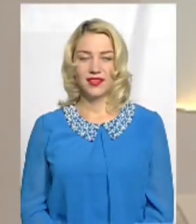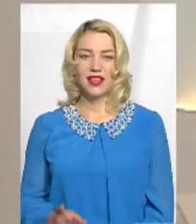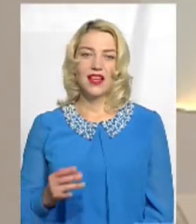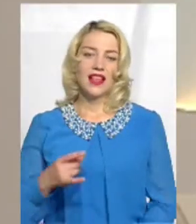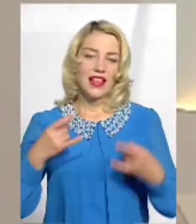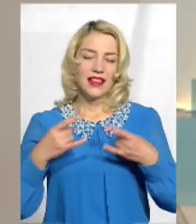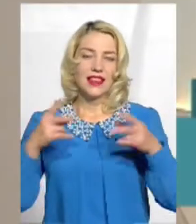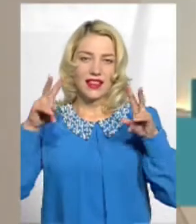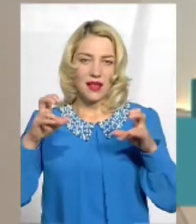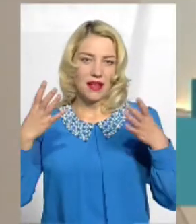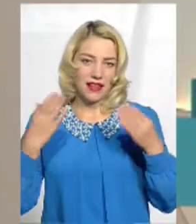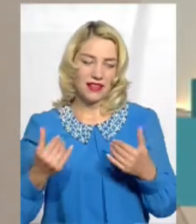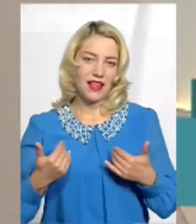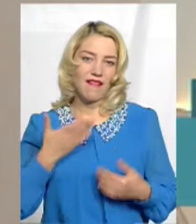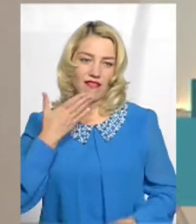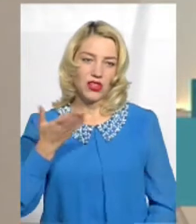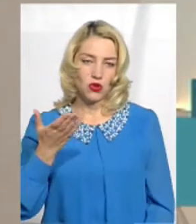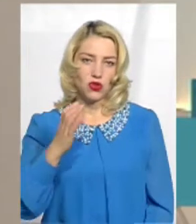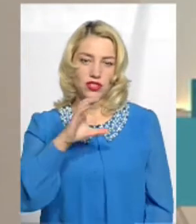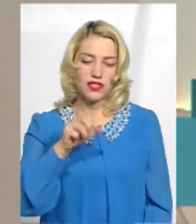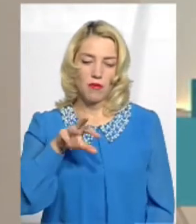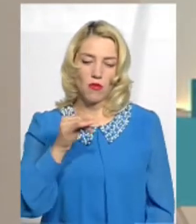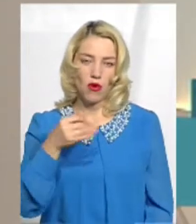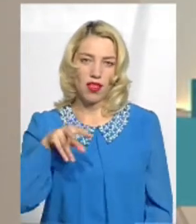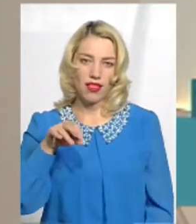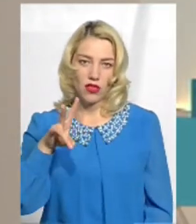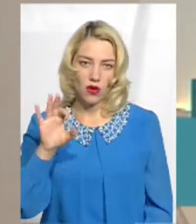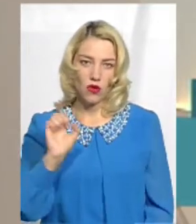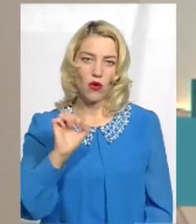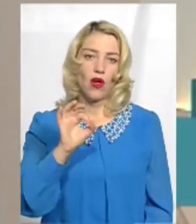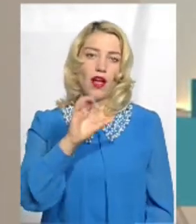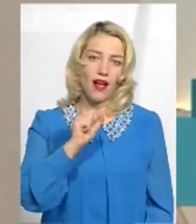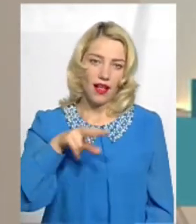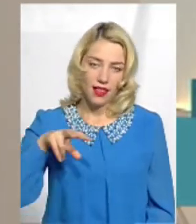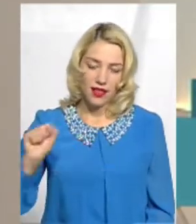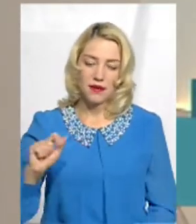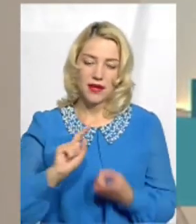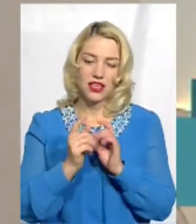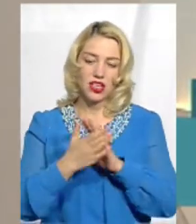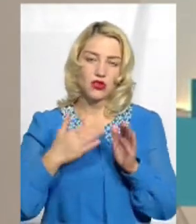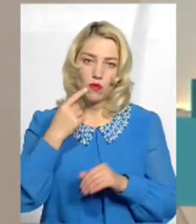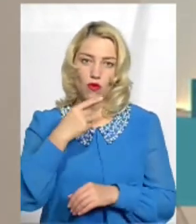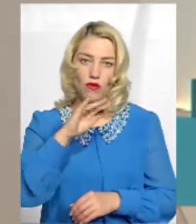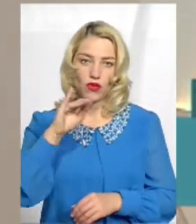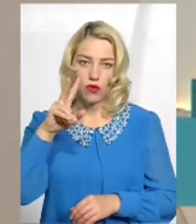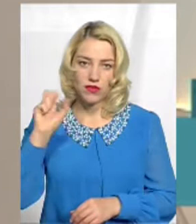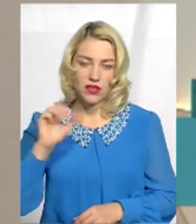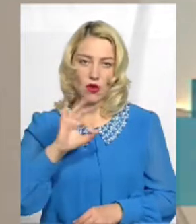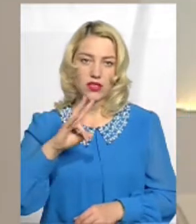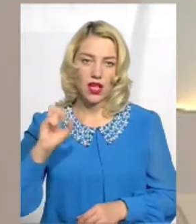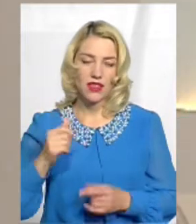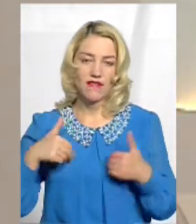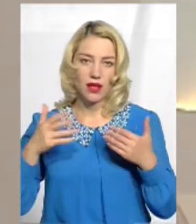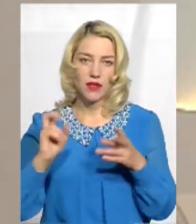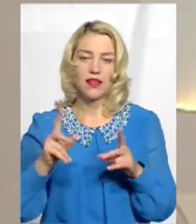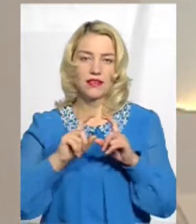На Суспільному тема дня. Я ведуча Алла Самойленко, перекладачка на жестову мову Оксана Фіновська. Вітаємо вас. Як